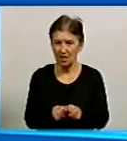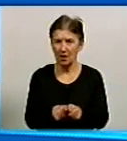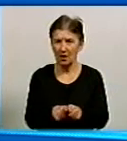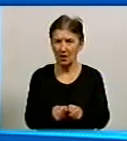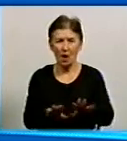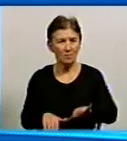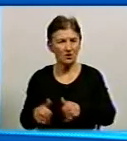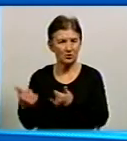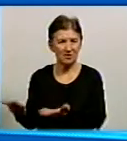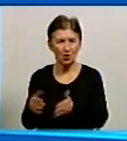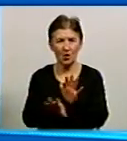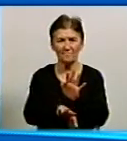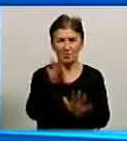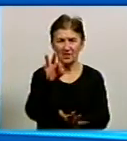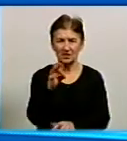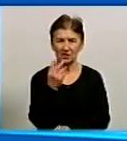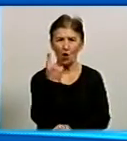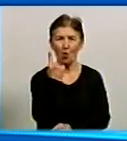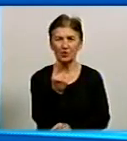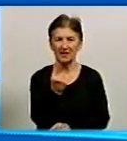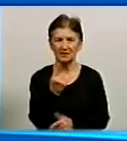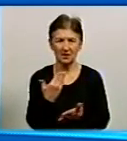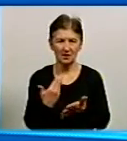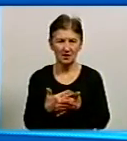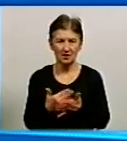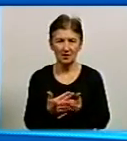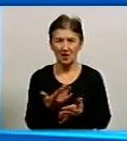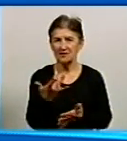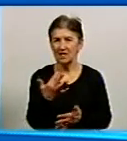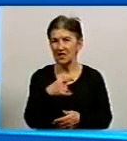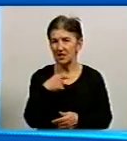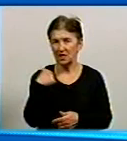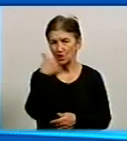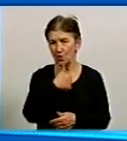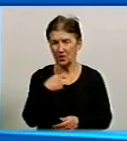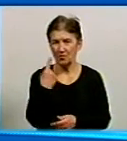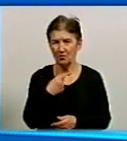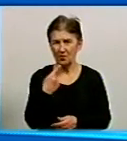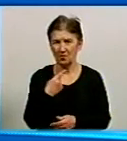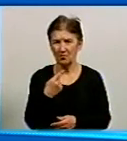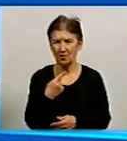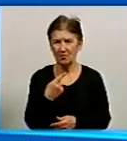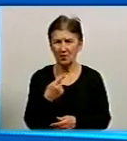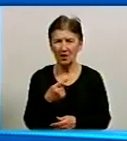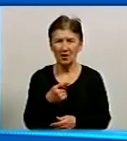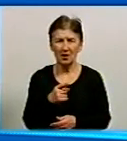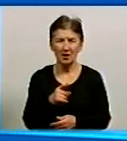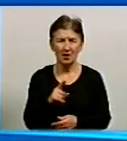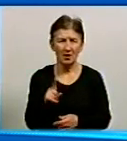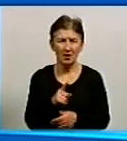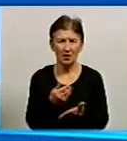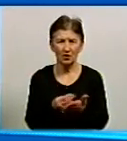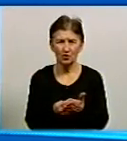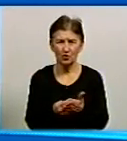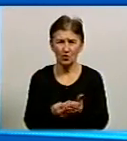мене, обирати один великий проєкт. Ну, наприклад, скільки років ми говоримо про набережну Інгулу, ми розуміємо, що це дороговартісний